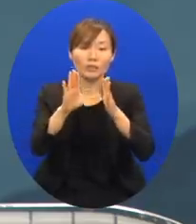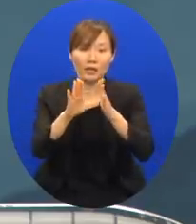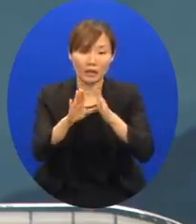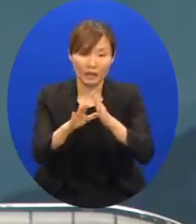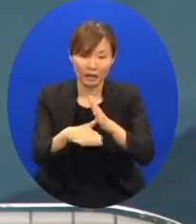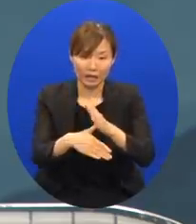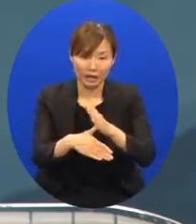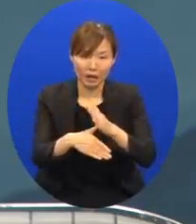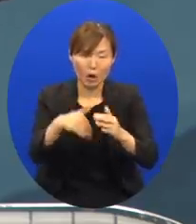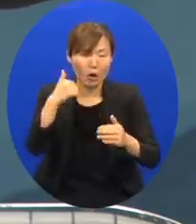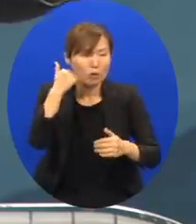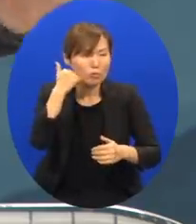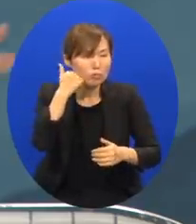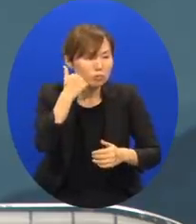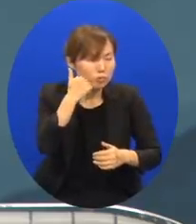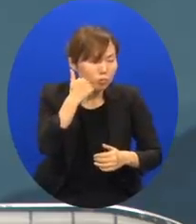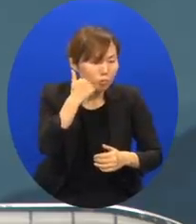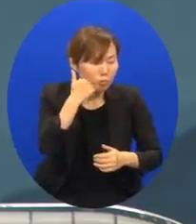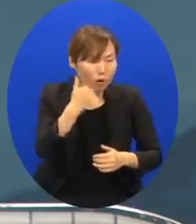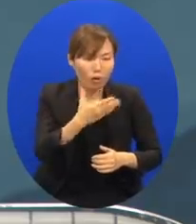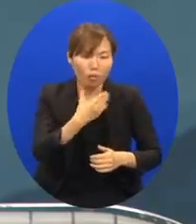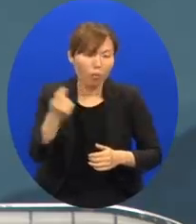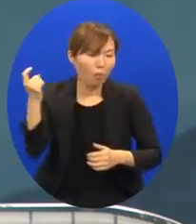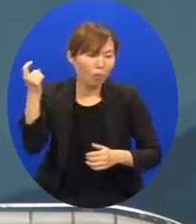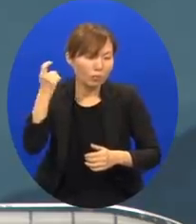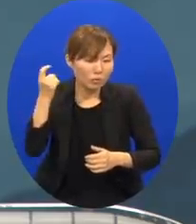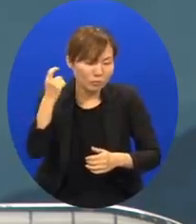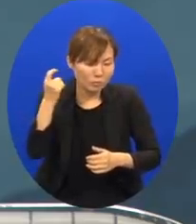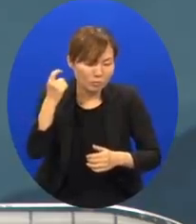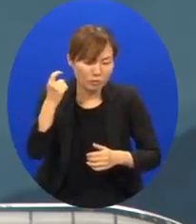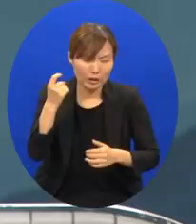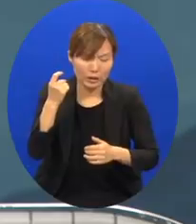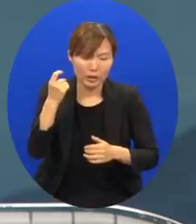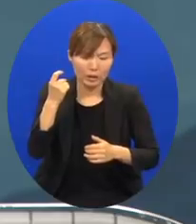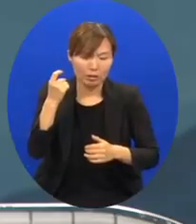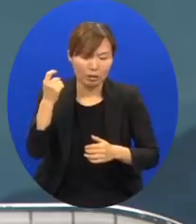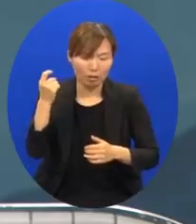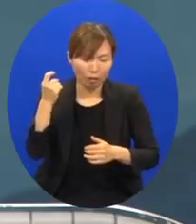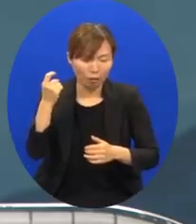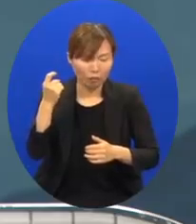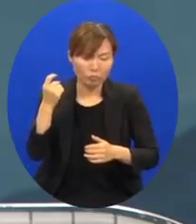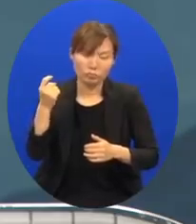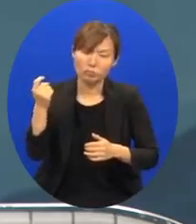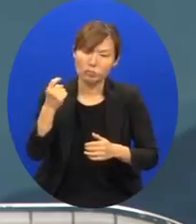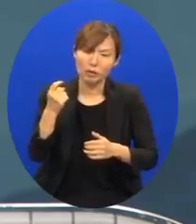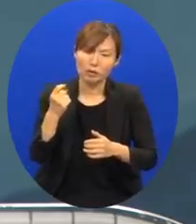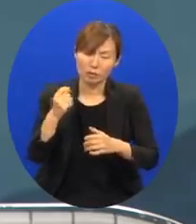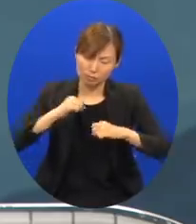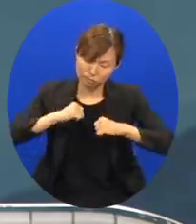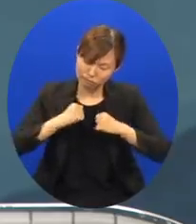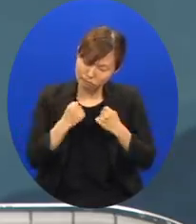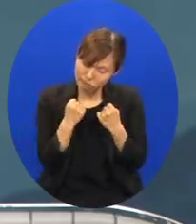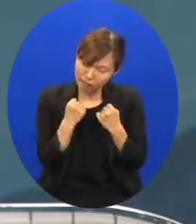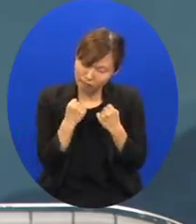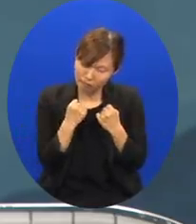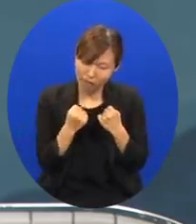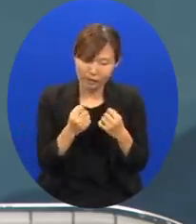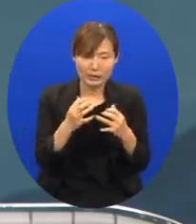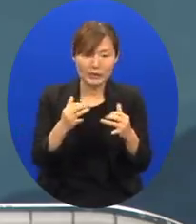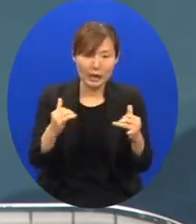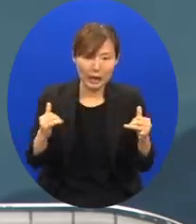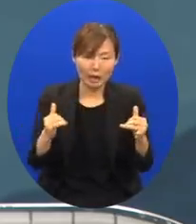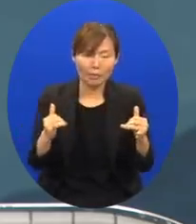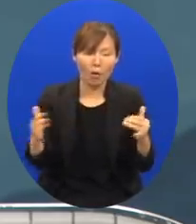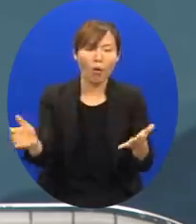누구도 복음을 들을 것 같지 않은 그 고린도 시에 예수 그리스도 십자가의 주님 만 전 하려고 하다보니